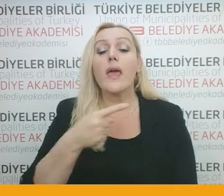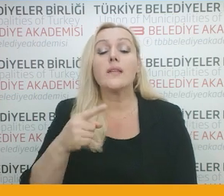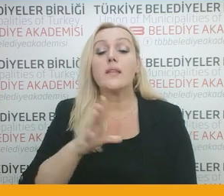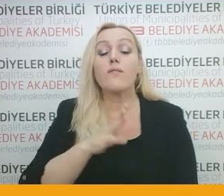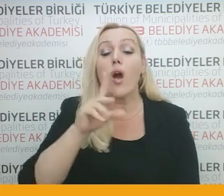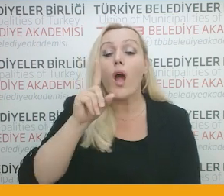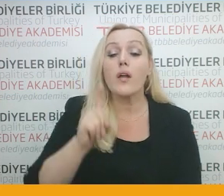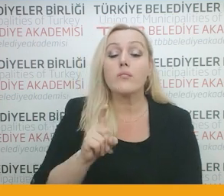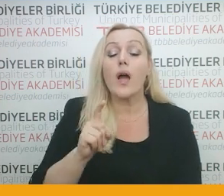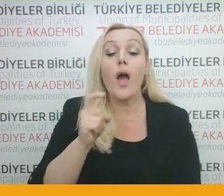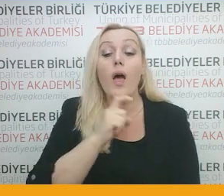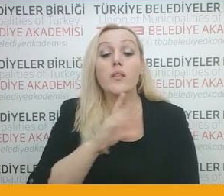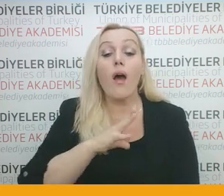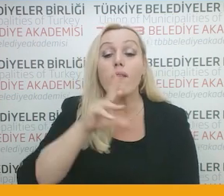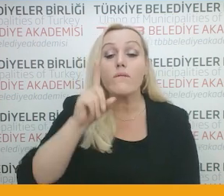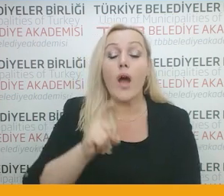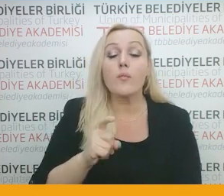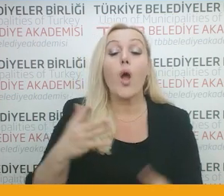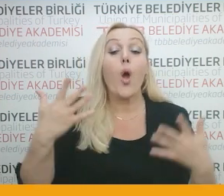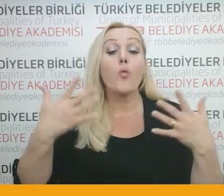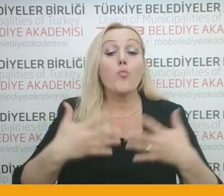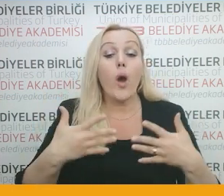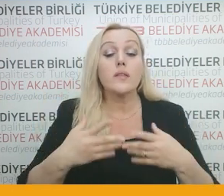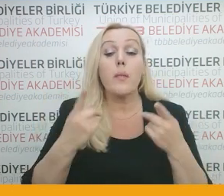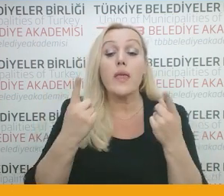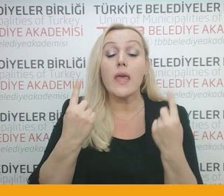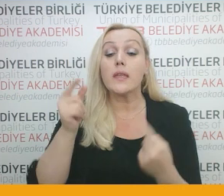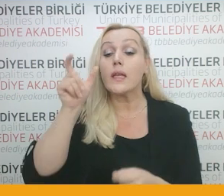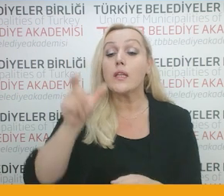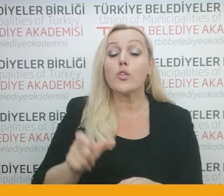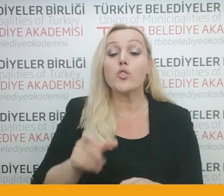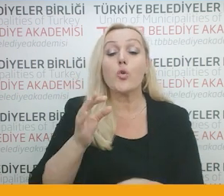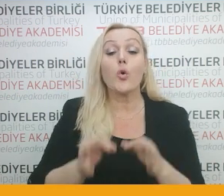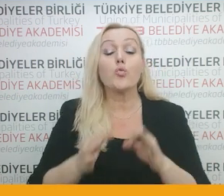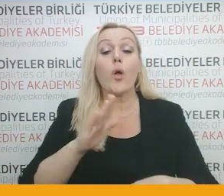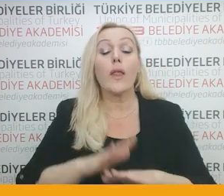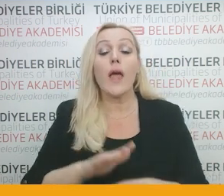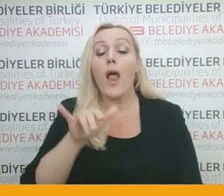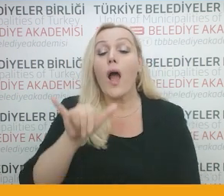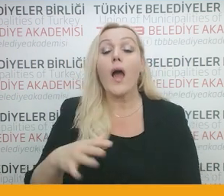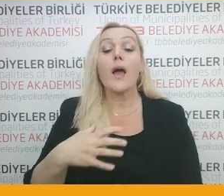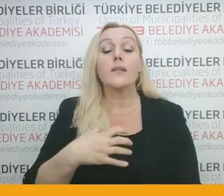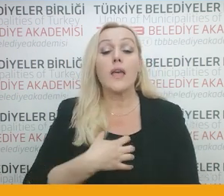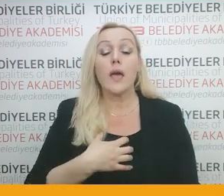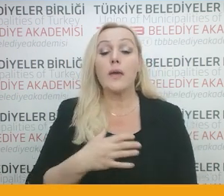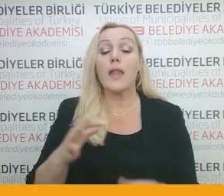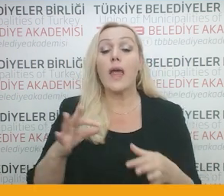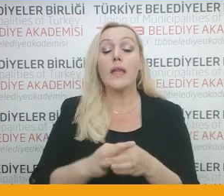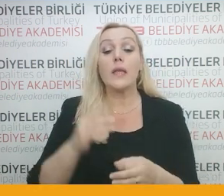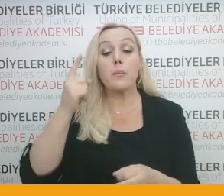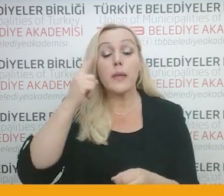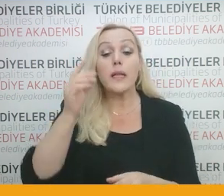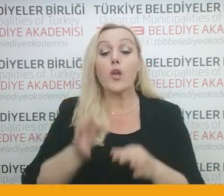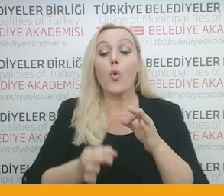olmadığını, maddi hata var mı yok mu? Bunları muhasebe etkisi kontrol eder. Hak sahibinin kimliğine ilişkin bilgileri kontrol